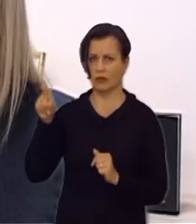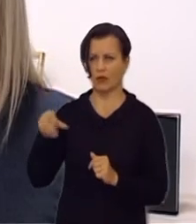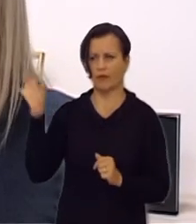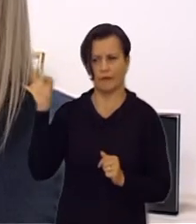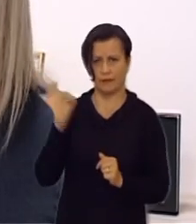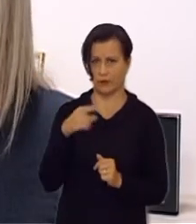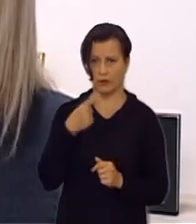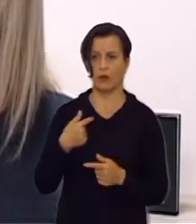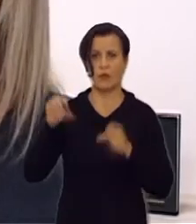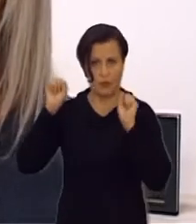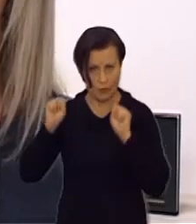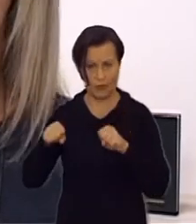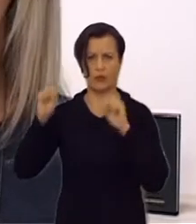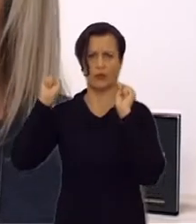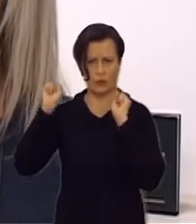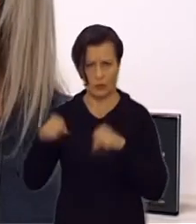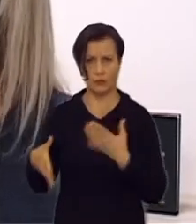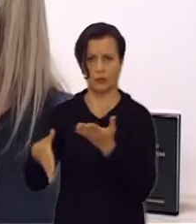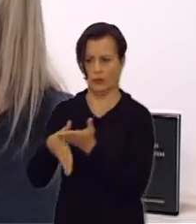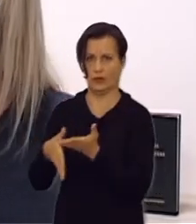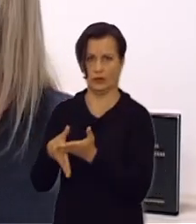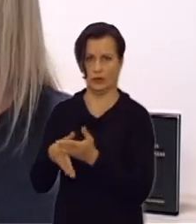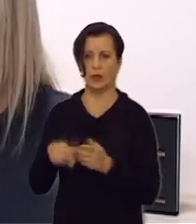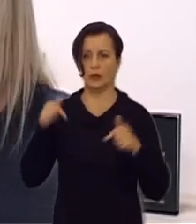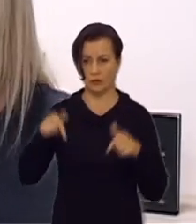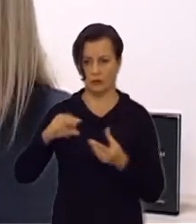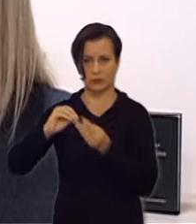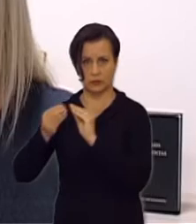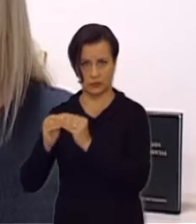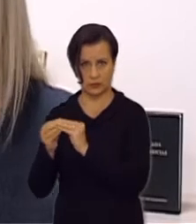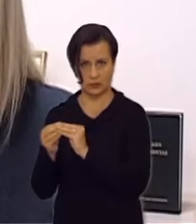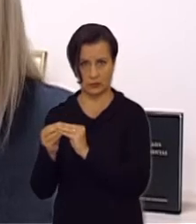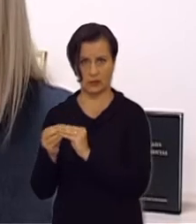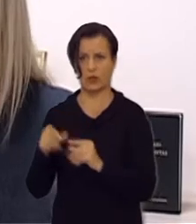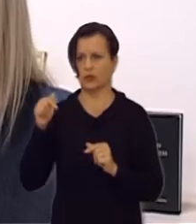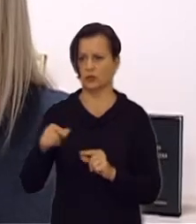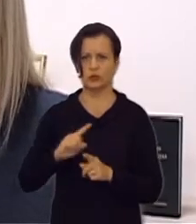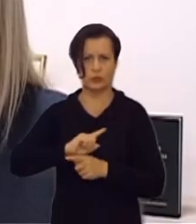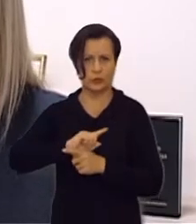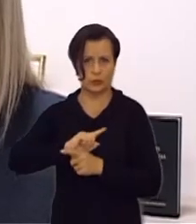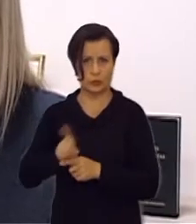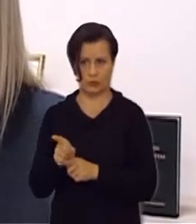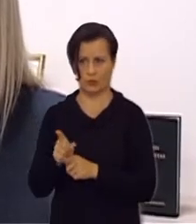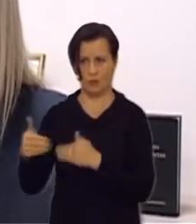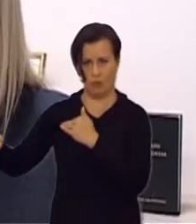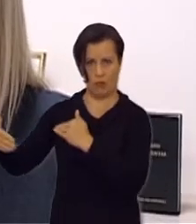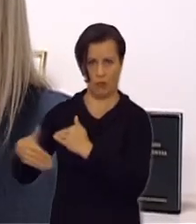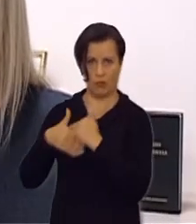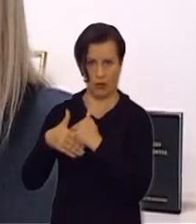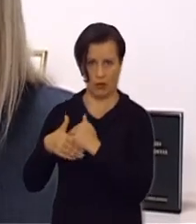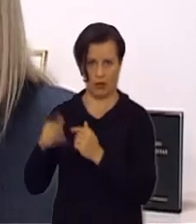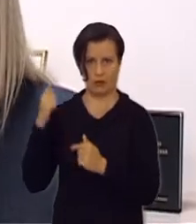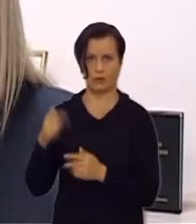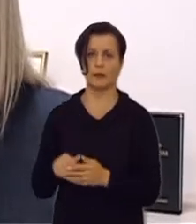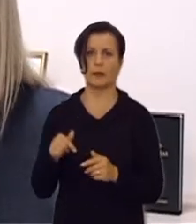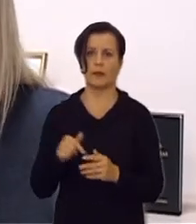taip ir sako, kuo galėsim, tuo padėsim. Ir iš tikrųjų paderinam ir šiandien tai labai, šį kartą tai labai greitai iš tikrųjų ta pagalba